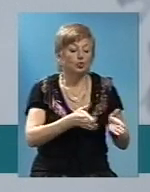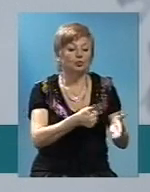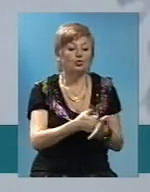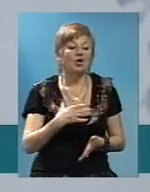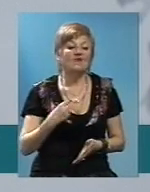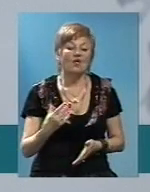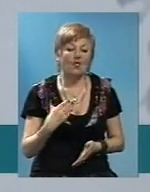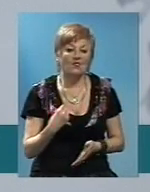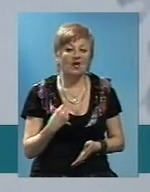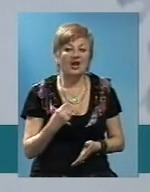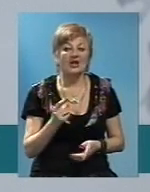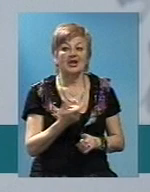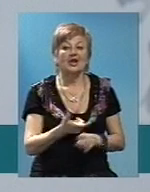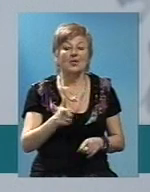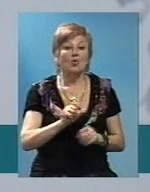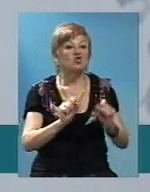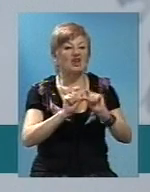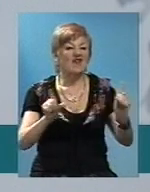що більшість з фірм